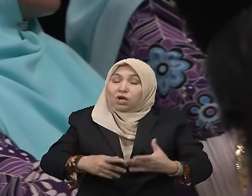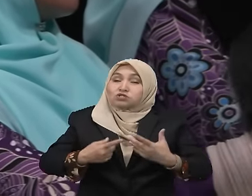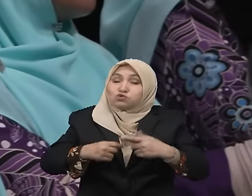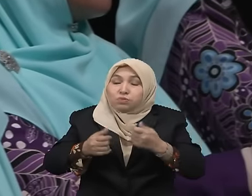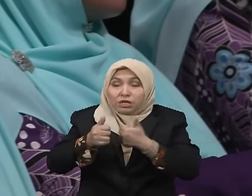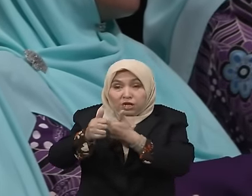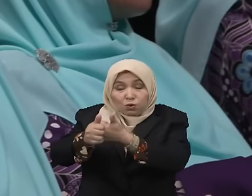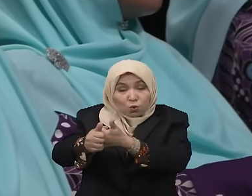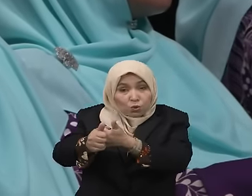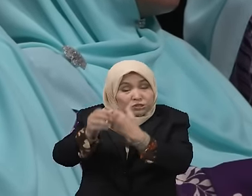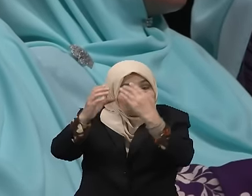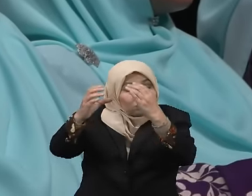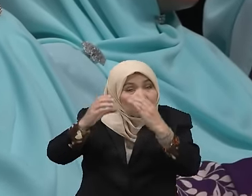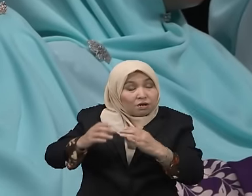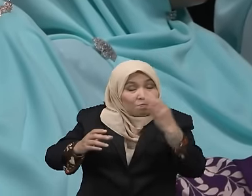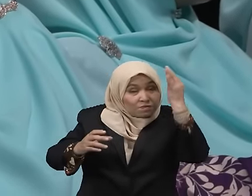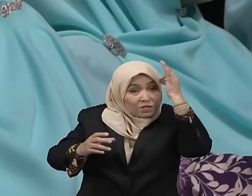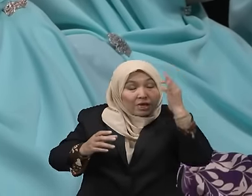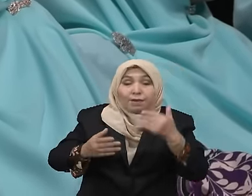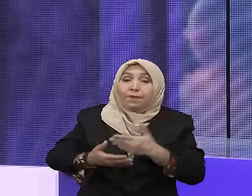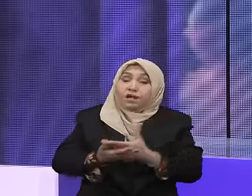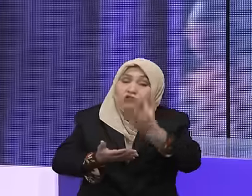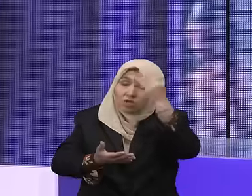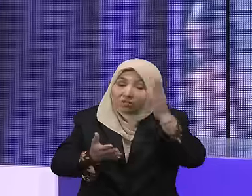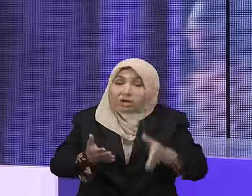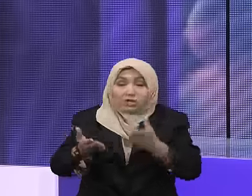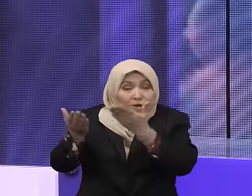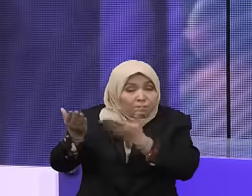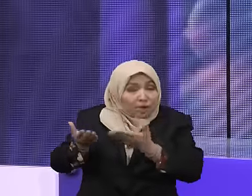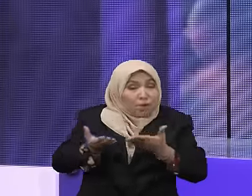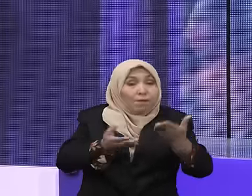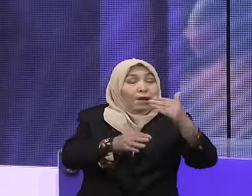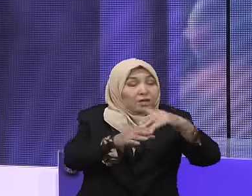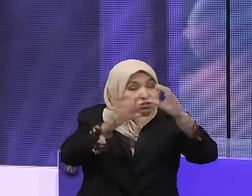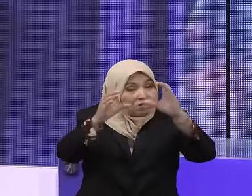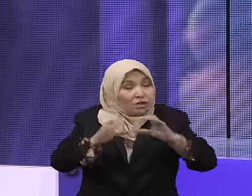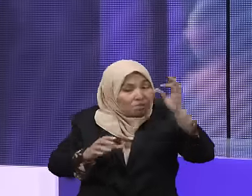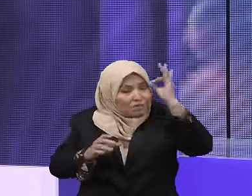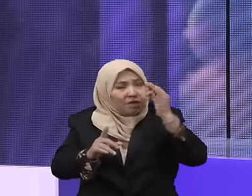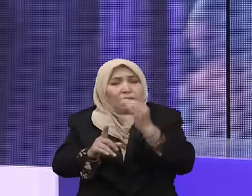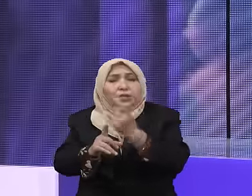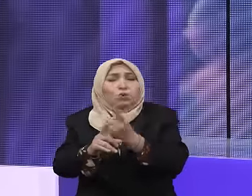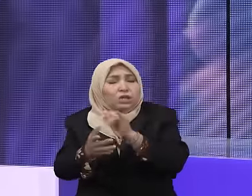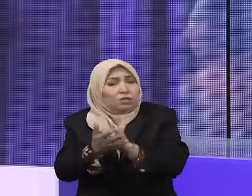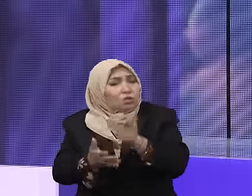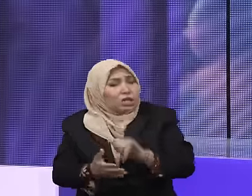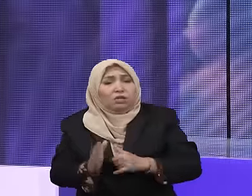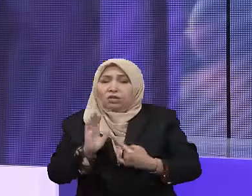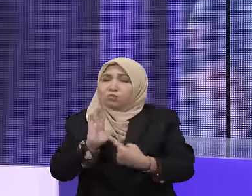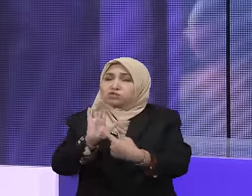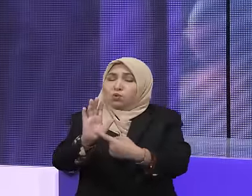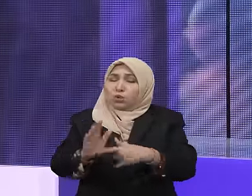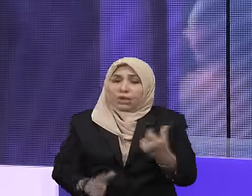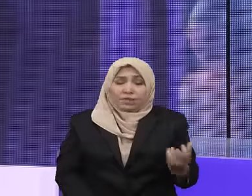ikut alur anak muridnya, cara berfikir anak muridnya, kemudian dibawakan kepada cara berfikir yang betul, itu yang ditunjukkan